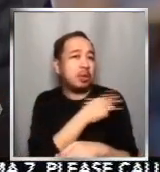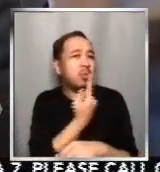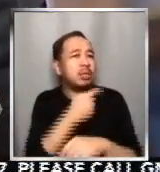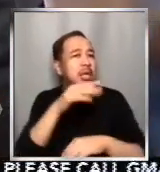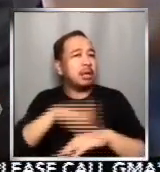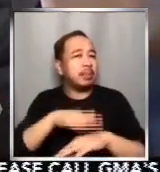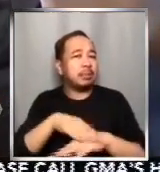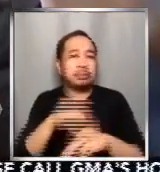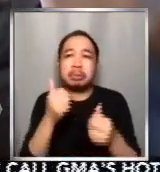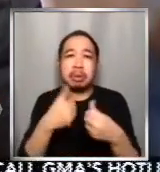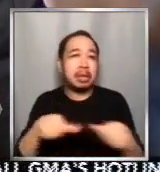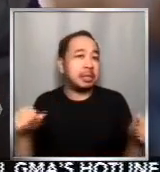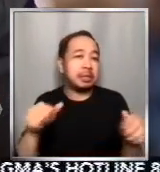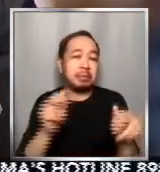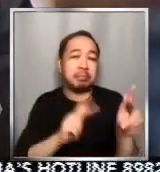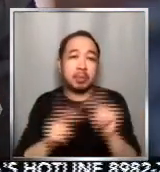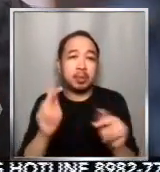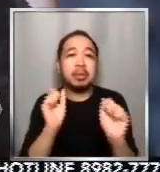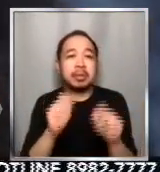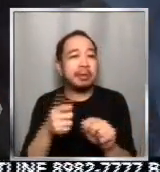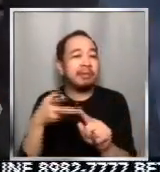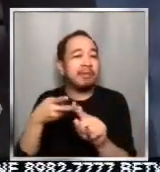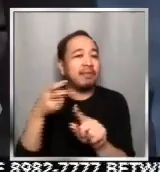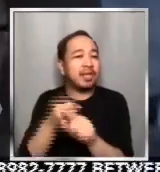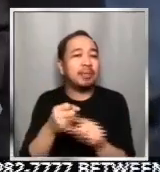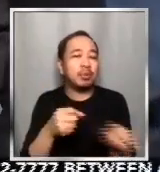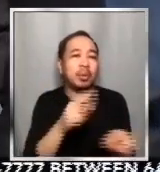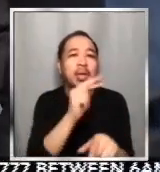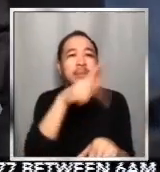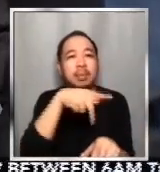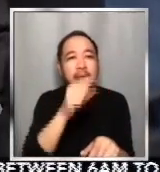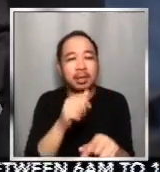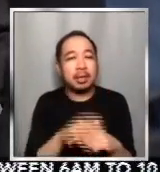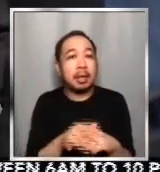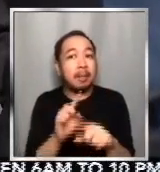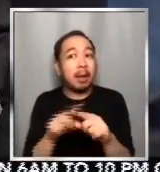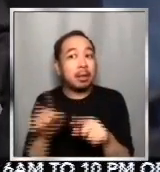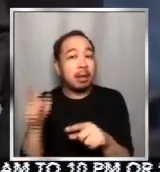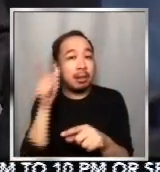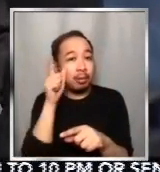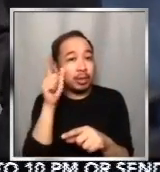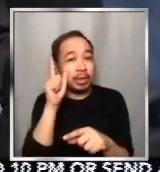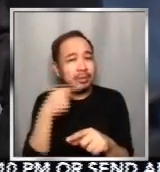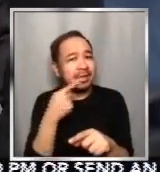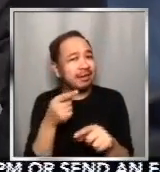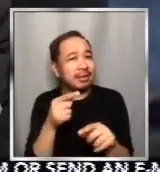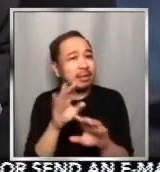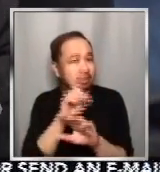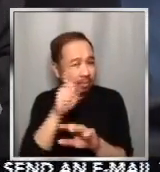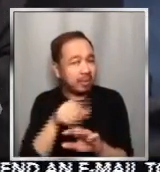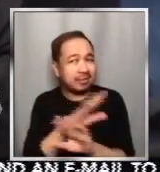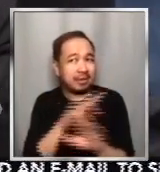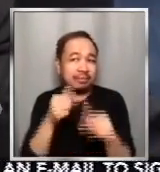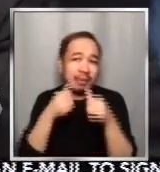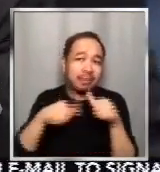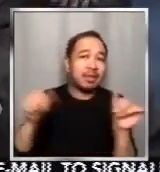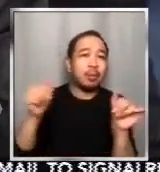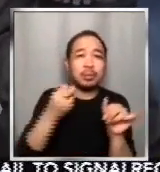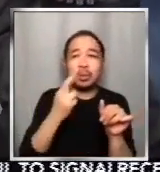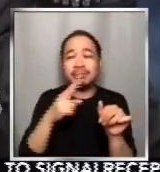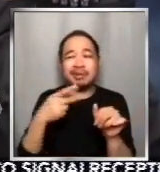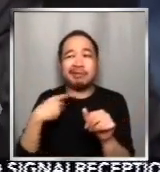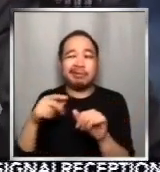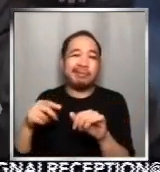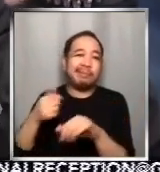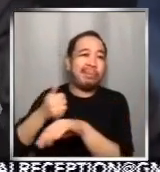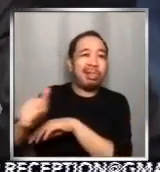pwedeng mabiktima ng makakaliwang grupo. Pero ayon kay Lorenzana, hindi dapat nagsalita si Parlade o nagparatang kung wala